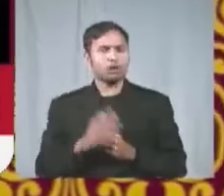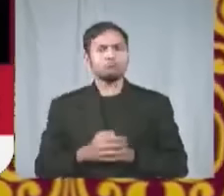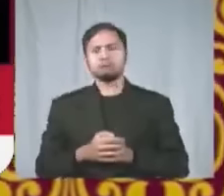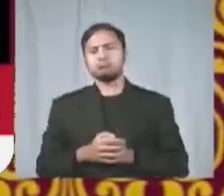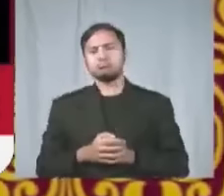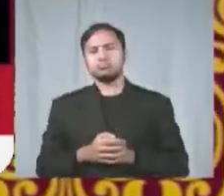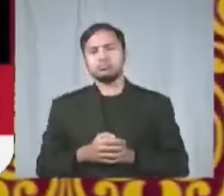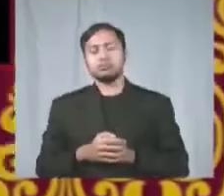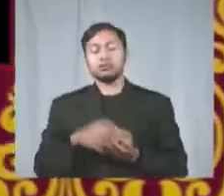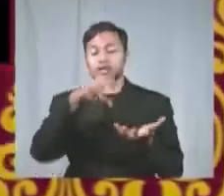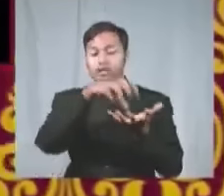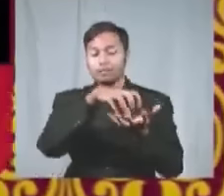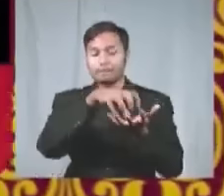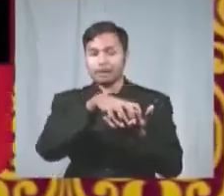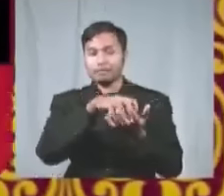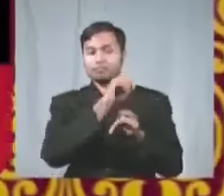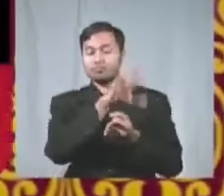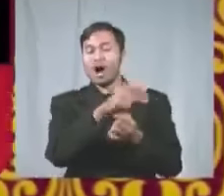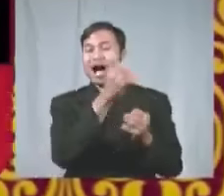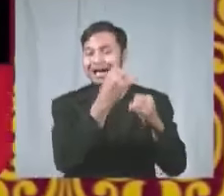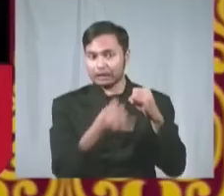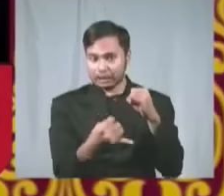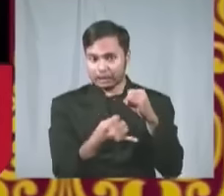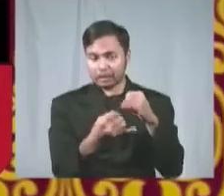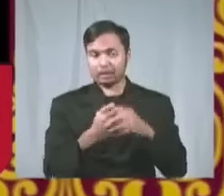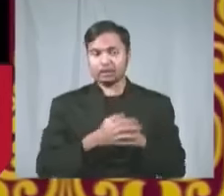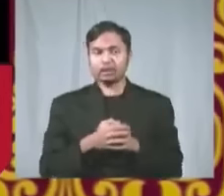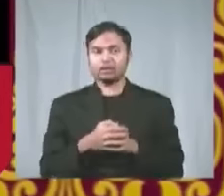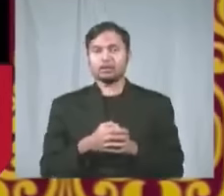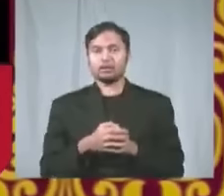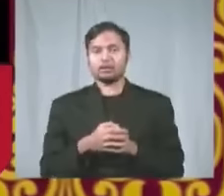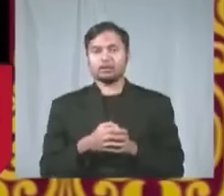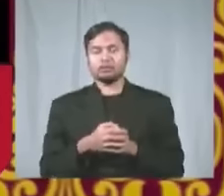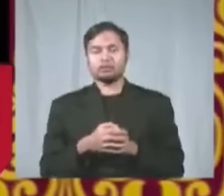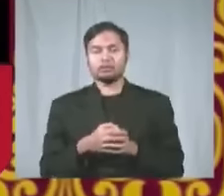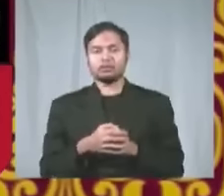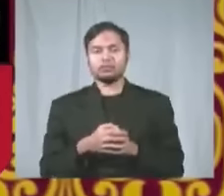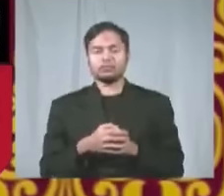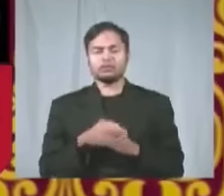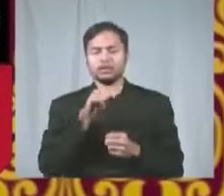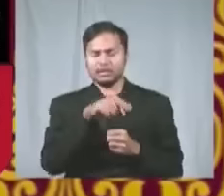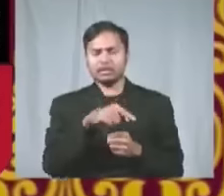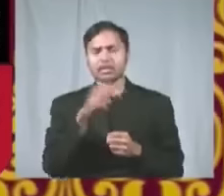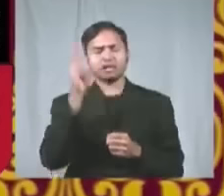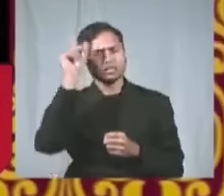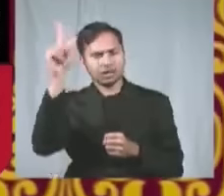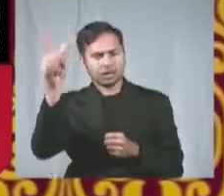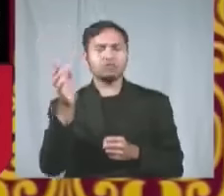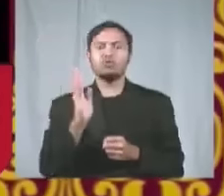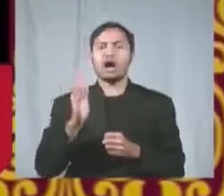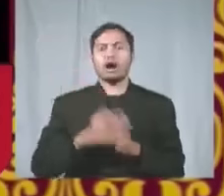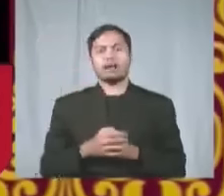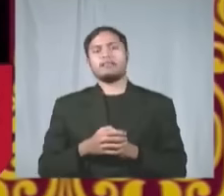tempat pembuangan akhir regional untuk Mebidang ini sudah pernah direncanakan,